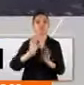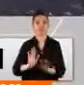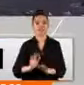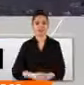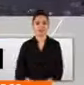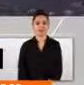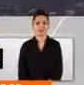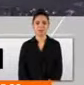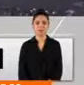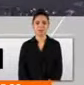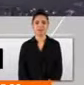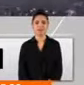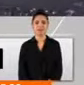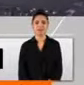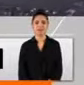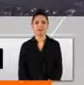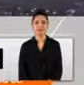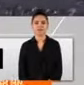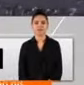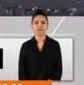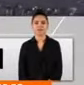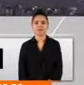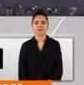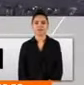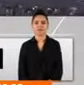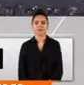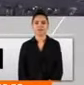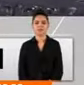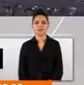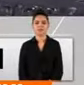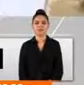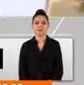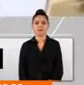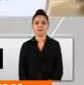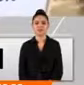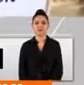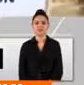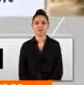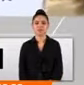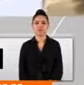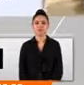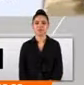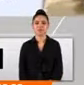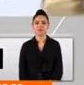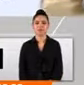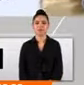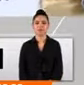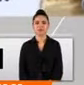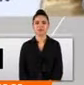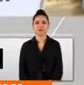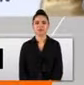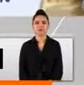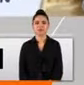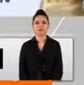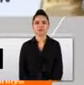yaşındalar. Güzel bir mutluluk. Geldiğimizdeki Zühre Hanım'a, Bakan Hanım'ıza çok teşekkür ediyoruz. Pastamızı yollamışlar, teşekkürünü gönderdiler.